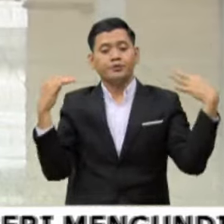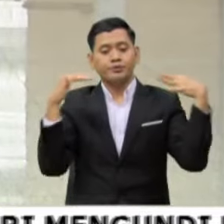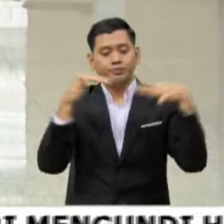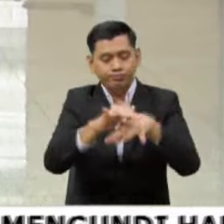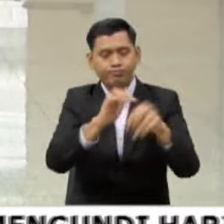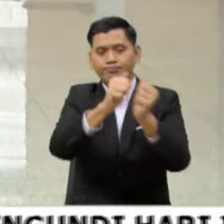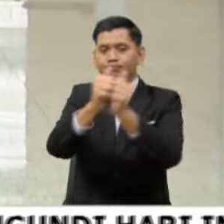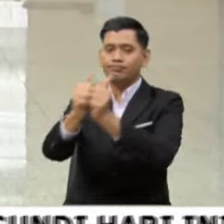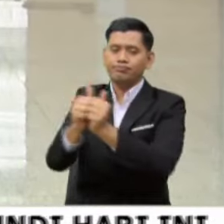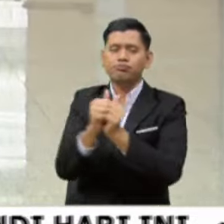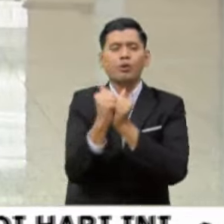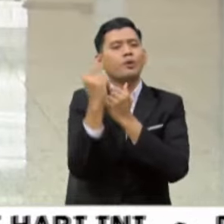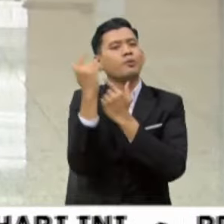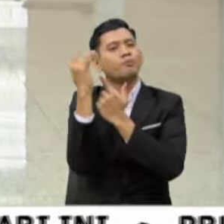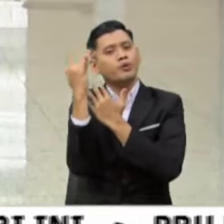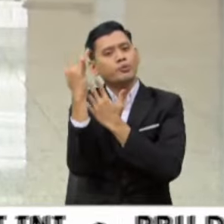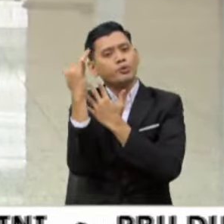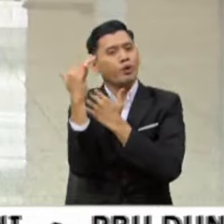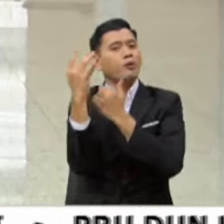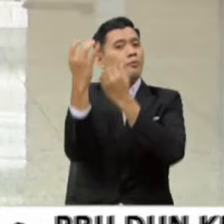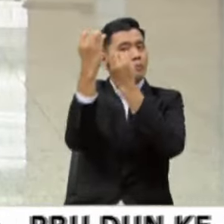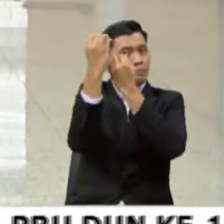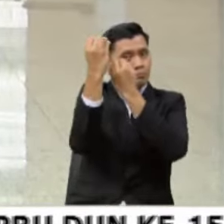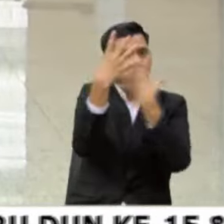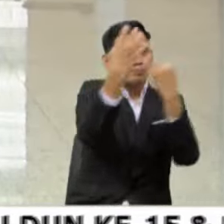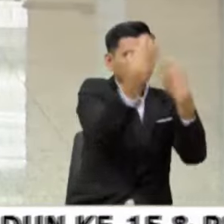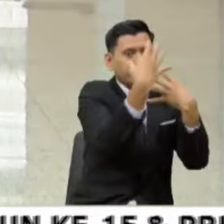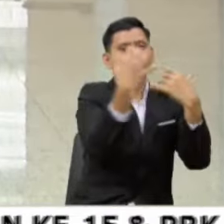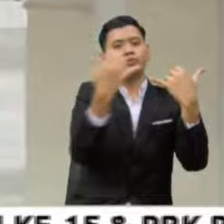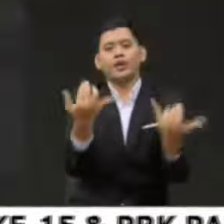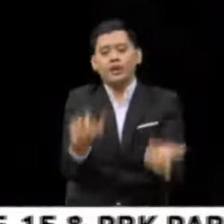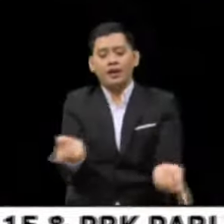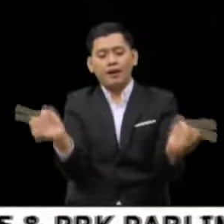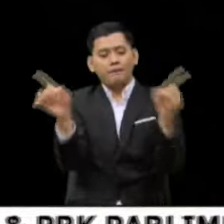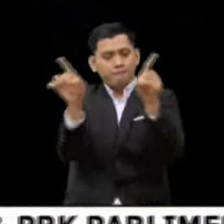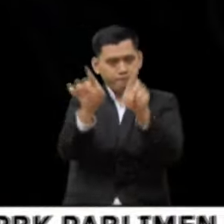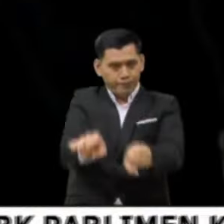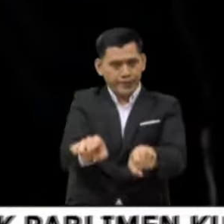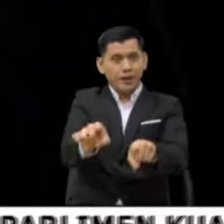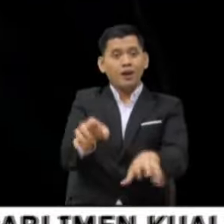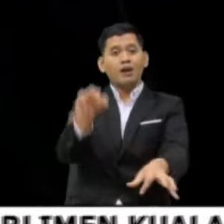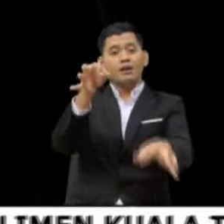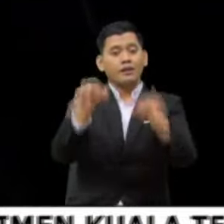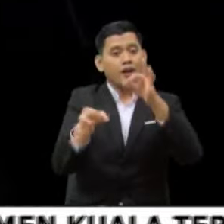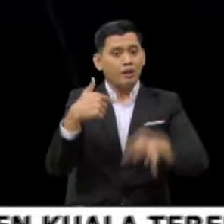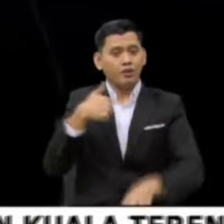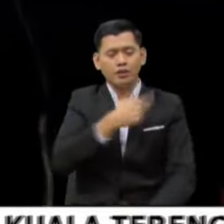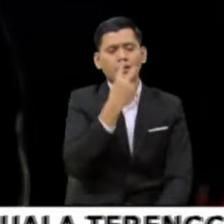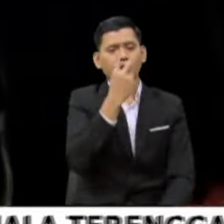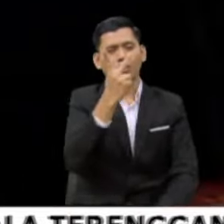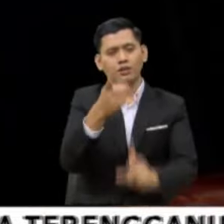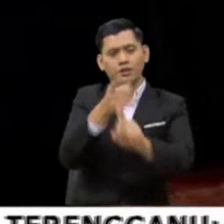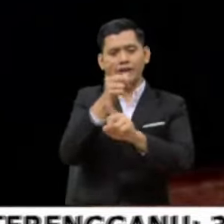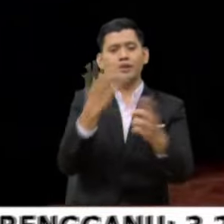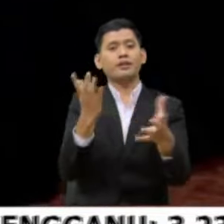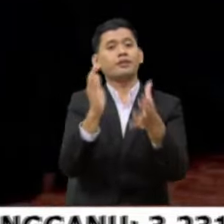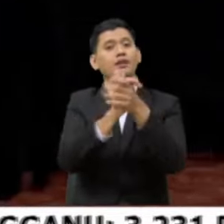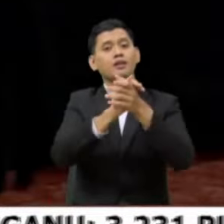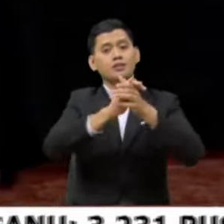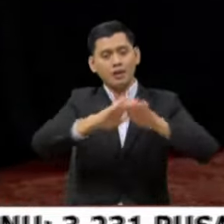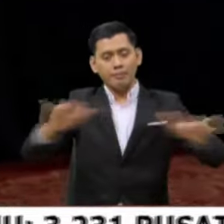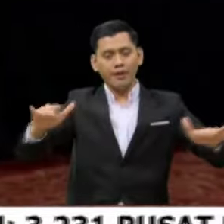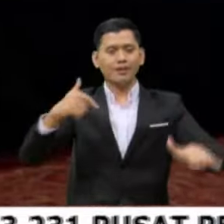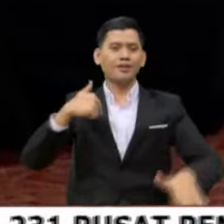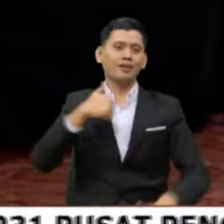bersama menanti sebarang perkembangan terkini. Baik, kalau menyentuh dari segi aspek keselamatan, pastinya